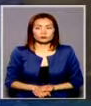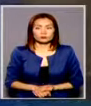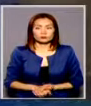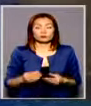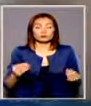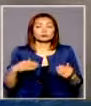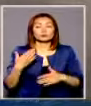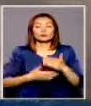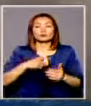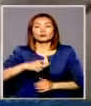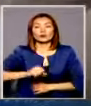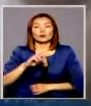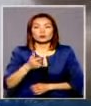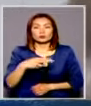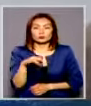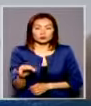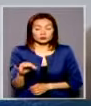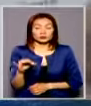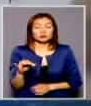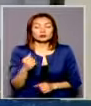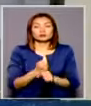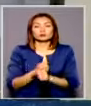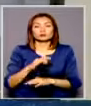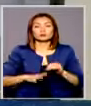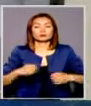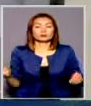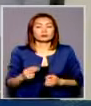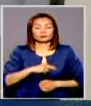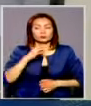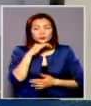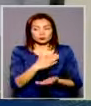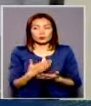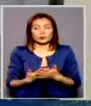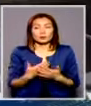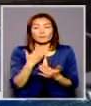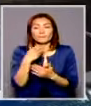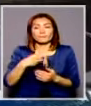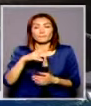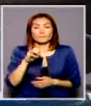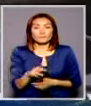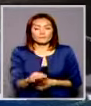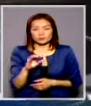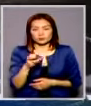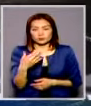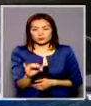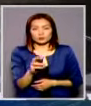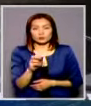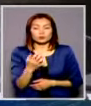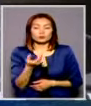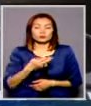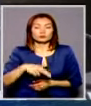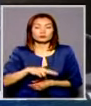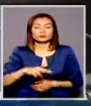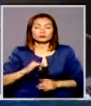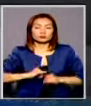Беделді белесте еңсерген Аманкелді Шамғонұлының сан салаға қосқан үлесі көп. Атап өтсек, соңғы 30 жылда ол Исатай мен Махамбет